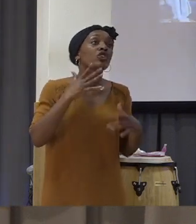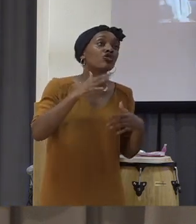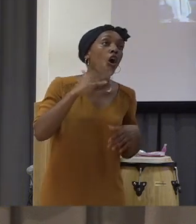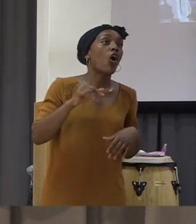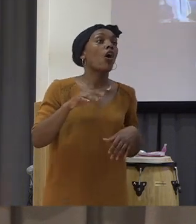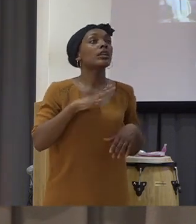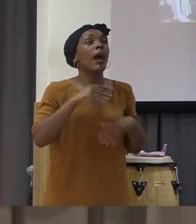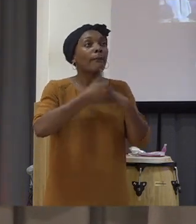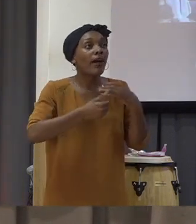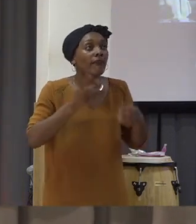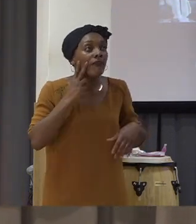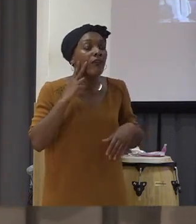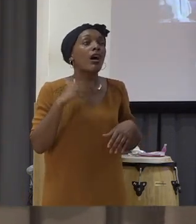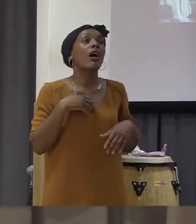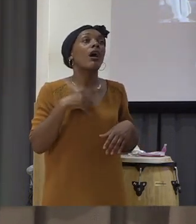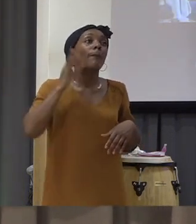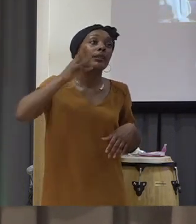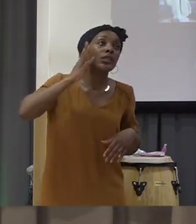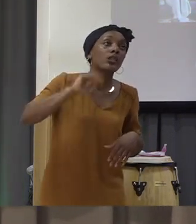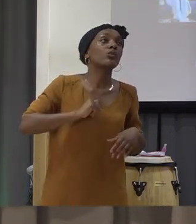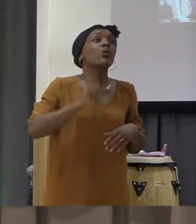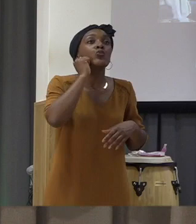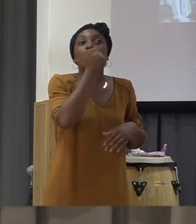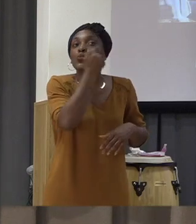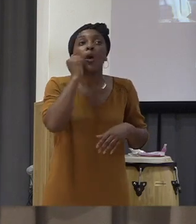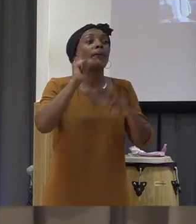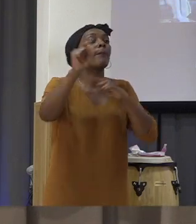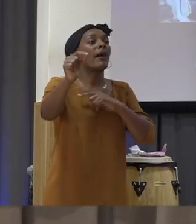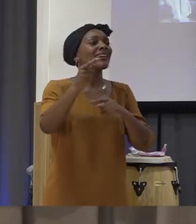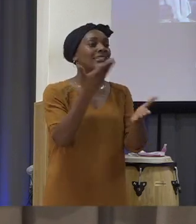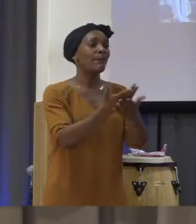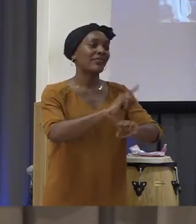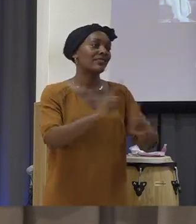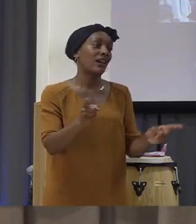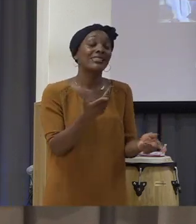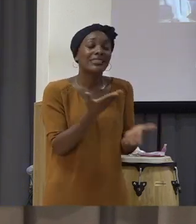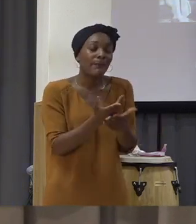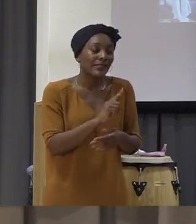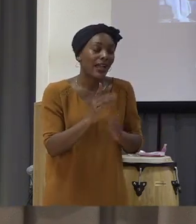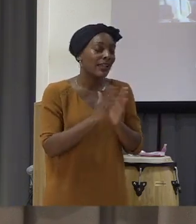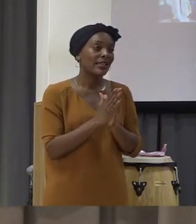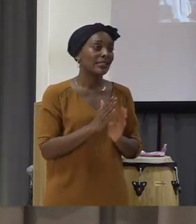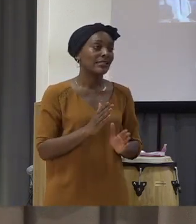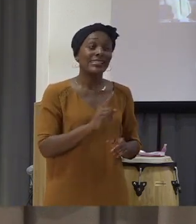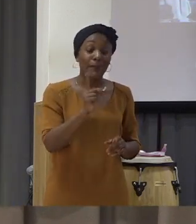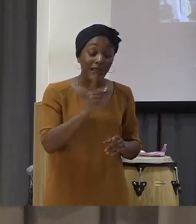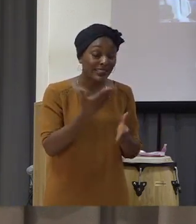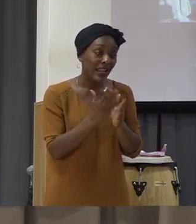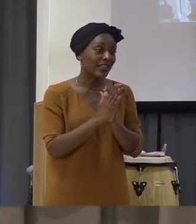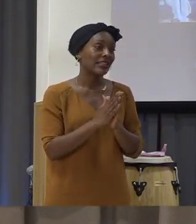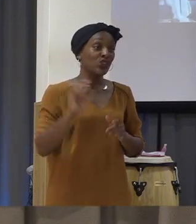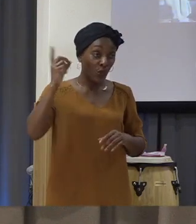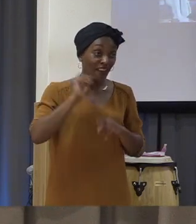chants, il y a une prédication, je dis bonjour à quelques-uns, je m'en vais, mais c'est pas ça l'Église. C'est pas ça que Dieu a